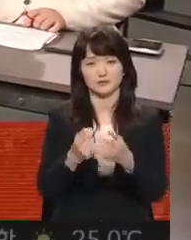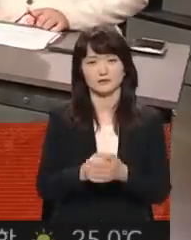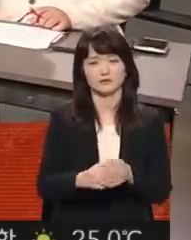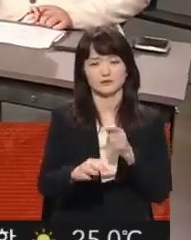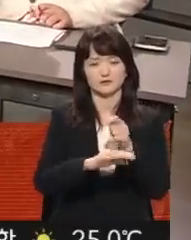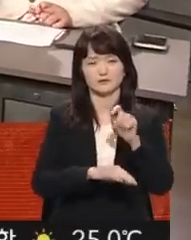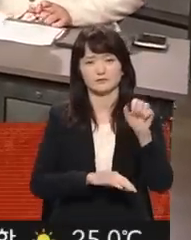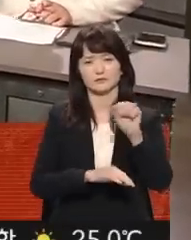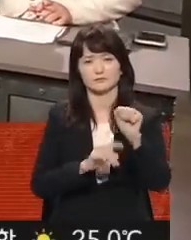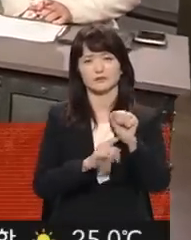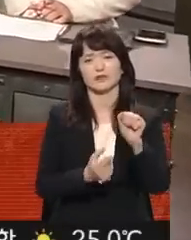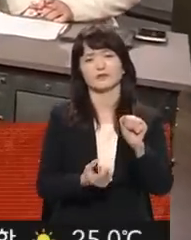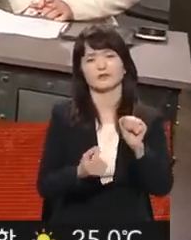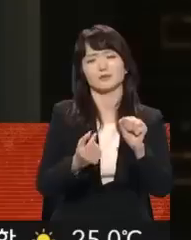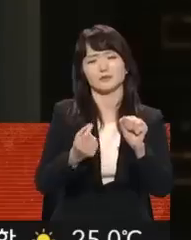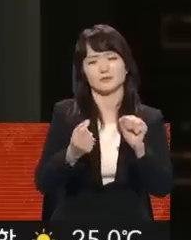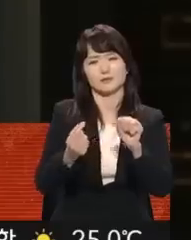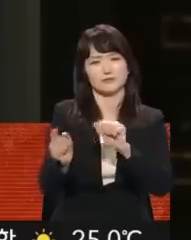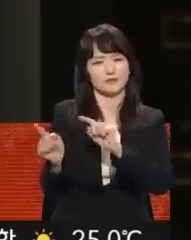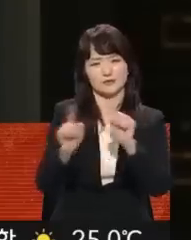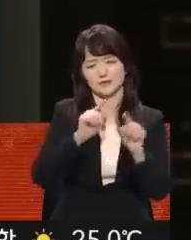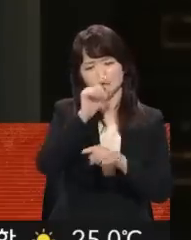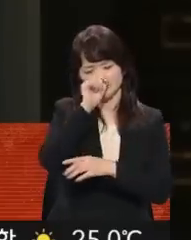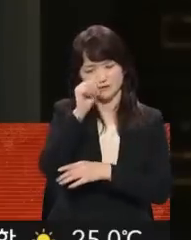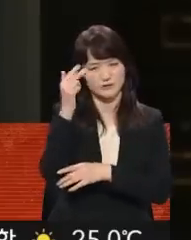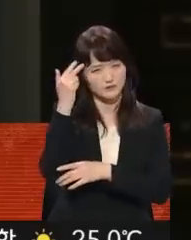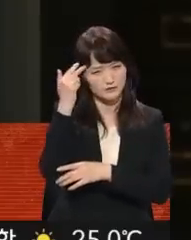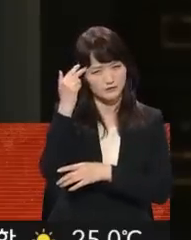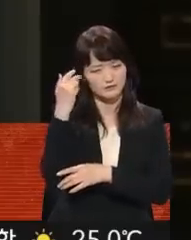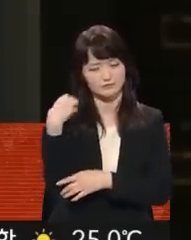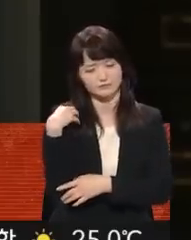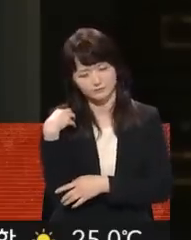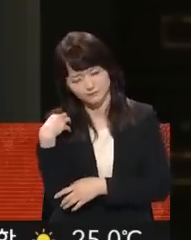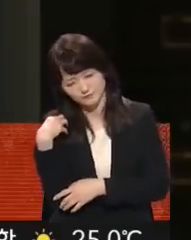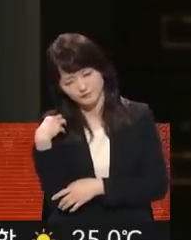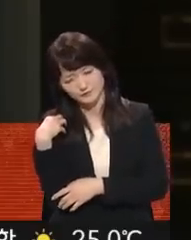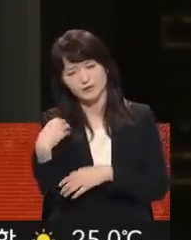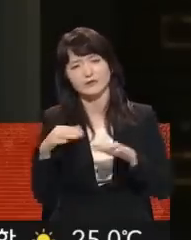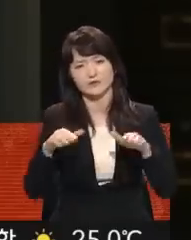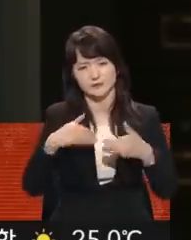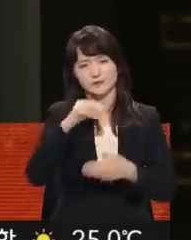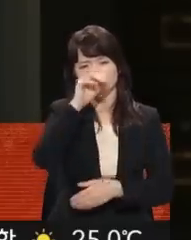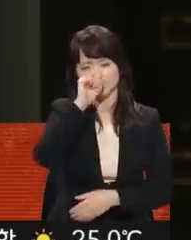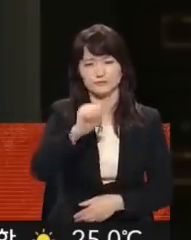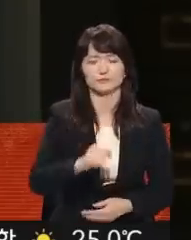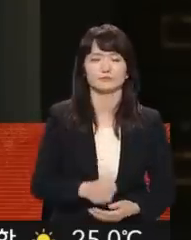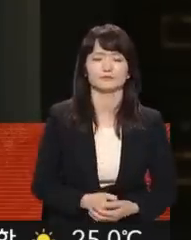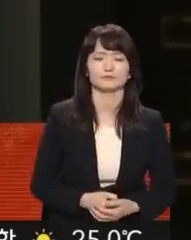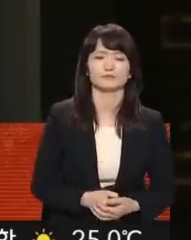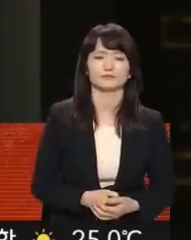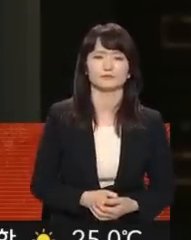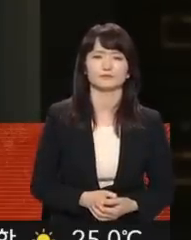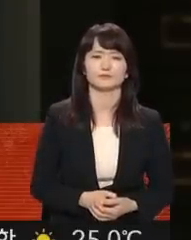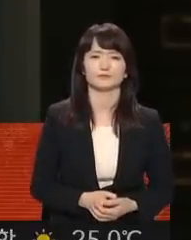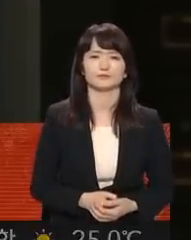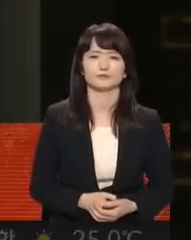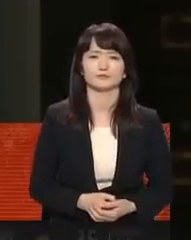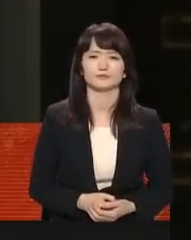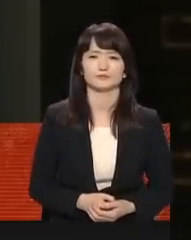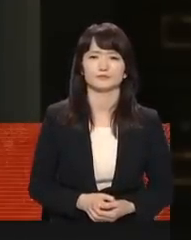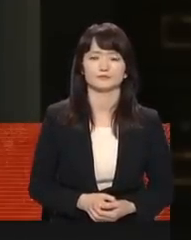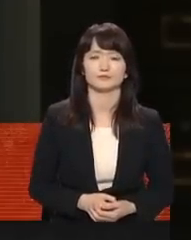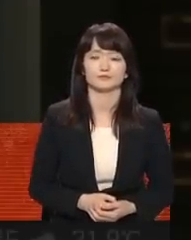좀 쾌차하셨으면 좋겠습니다 정신적인 어떤 부담감 자 교수님께 마지막으로 좀 여쭐게요 요즘